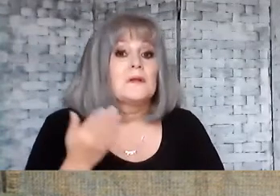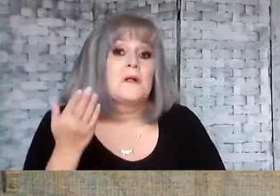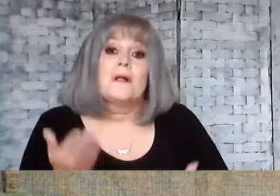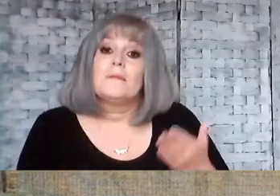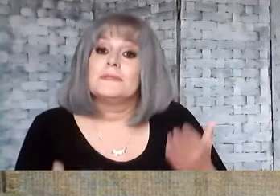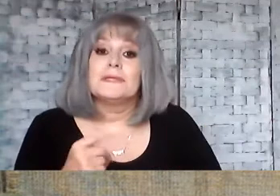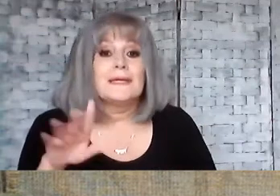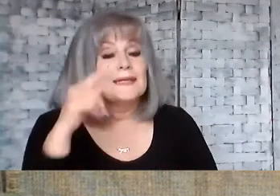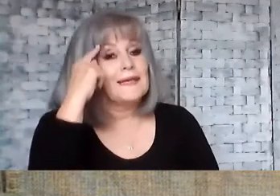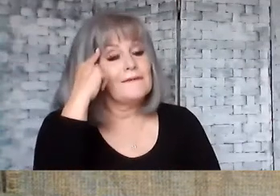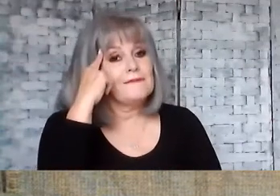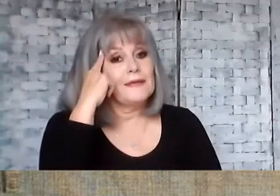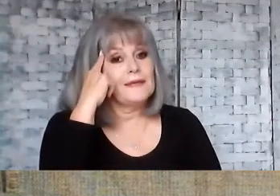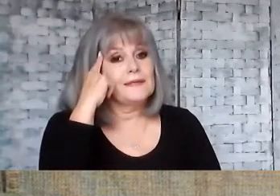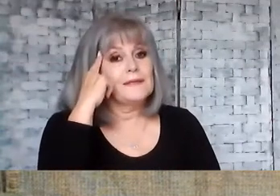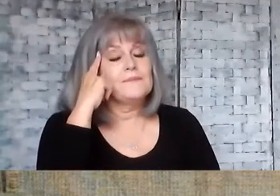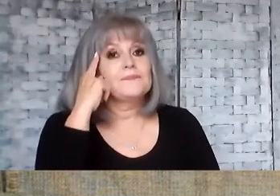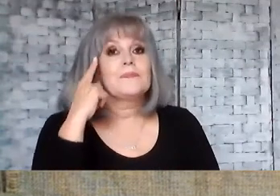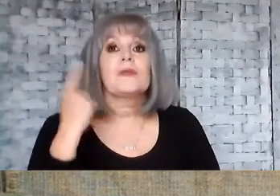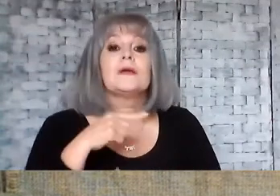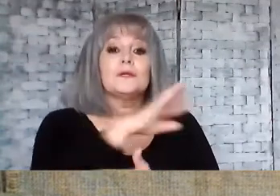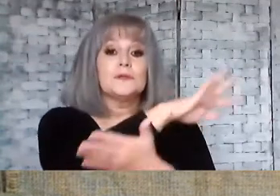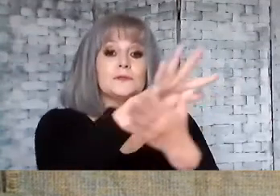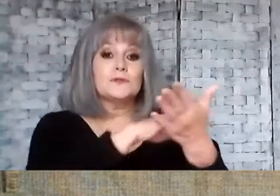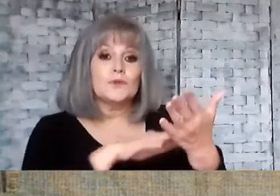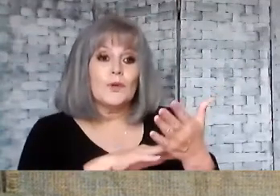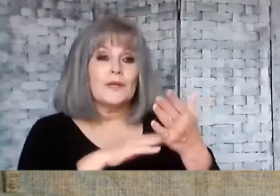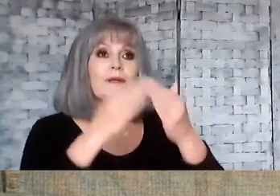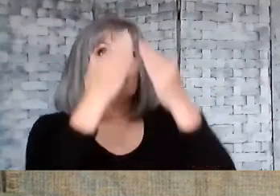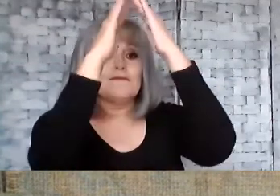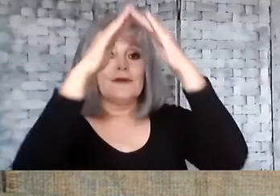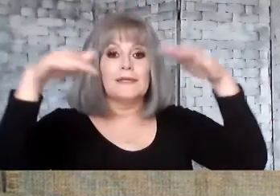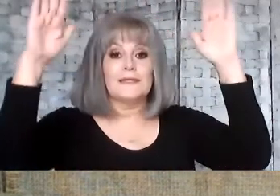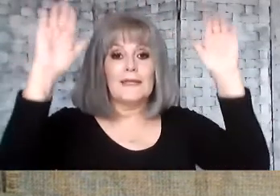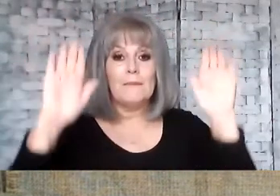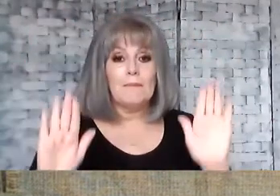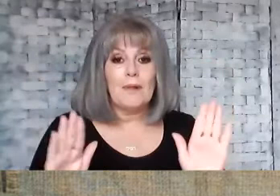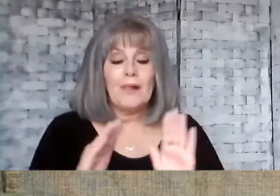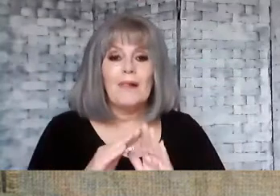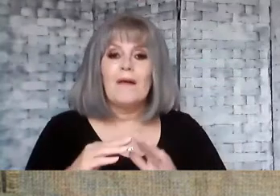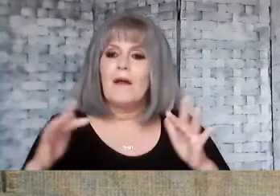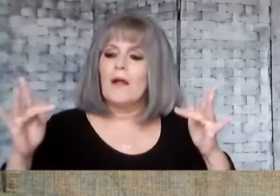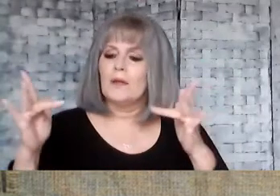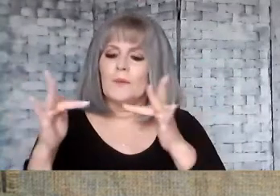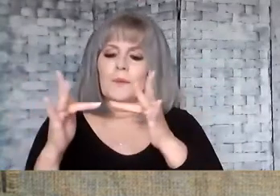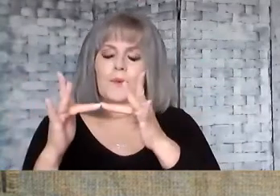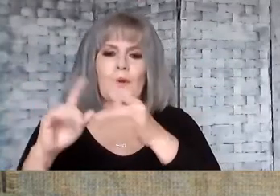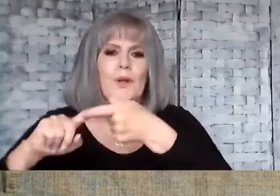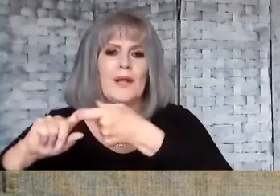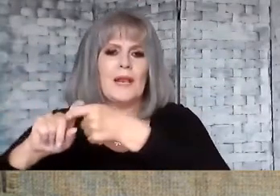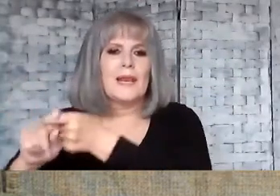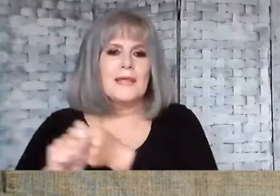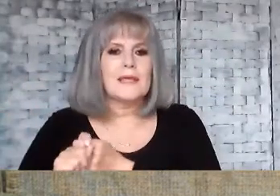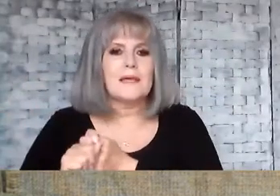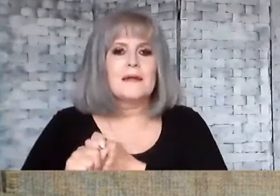dit nie geweet nie, maar die story van die tempel gaan direct saam met die story van Jesus as